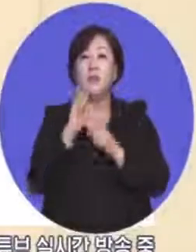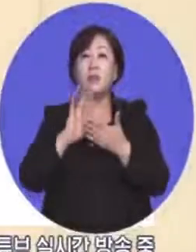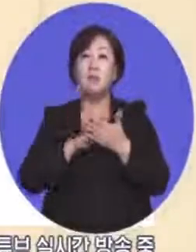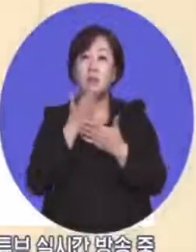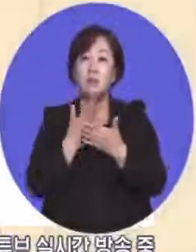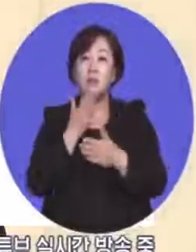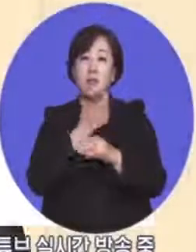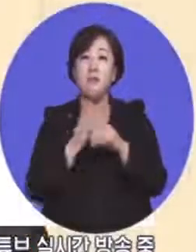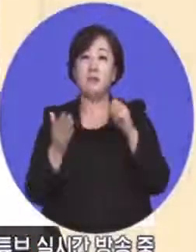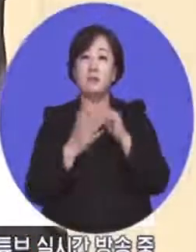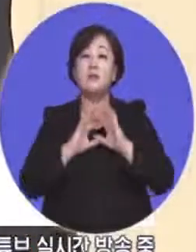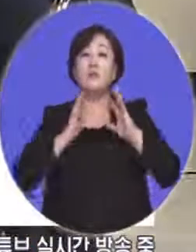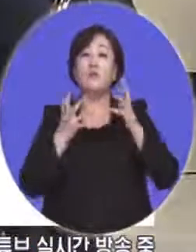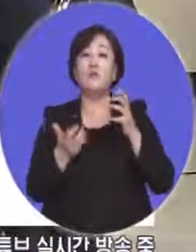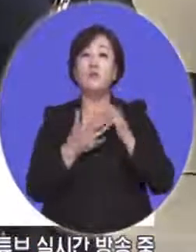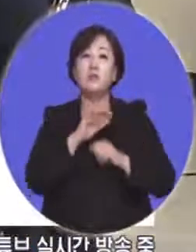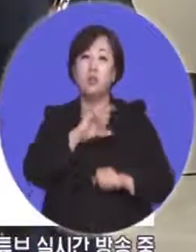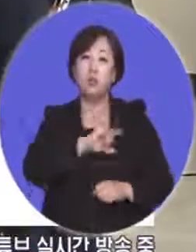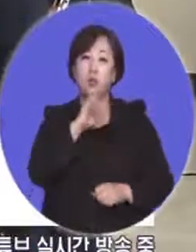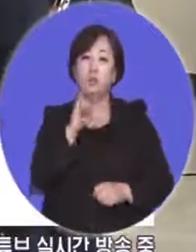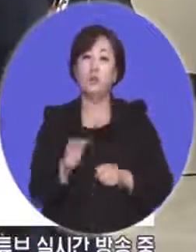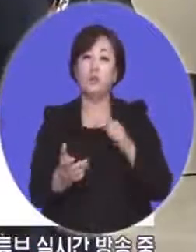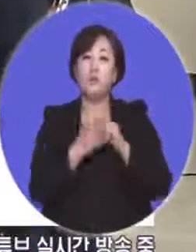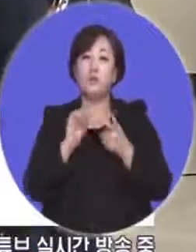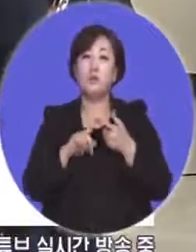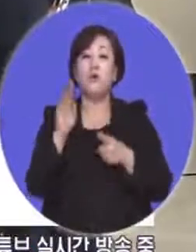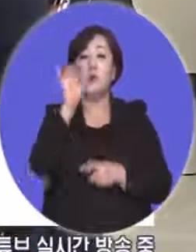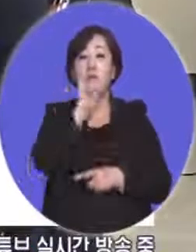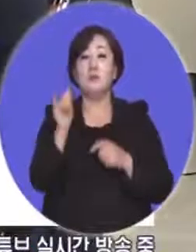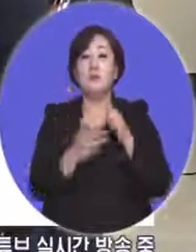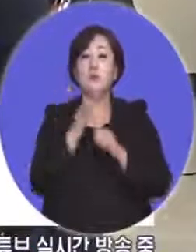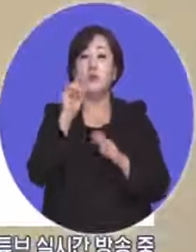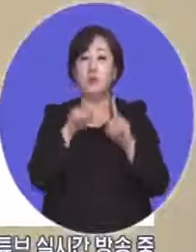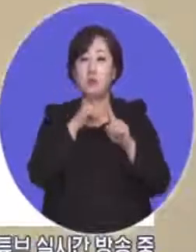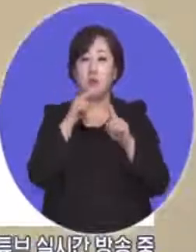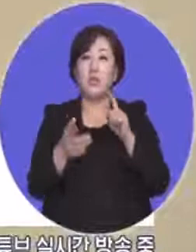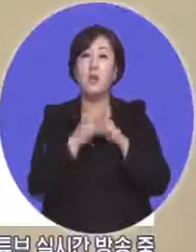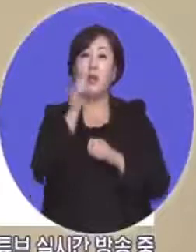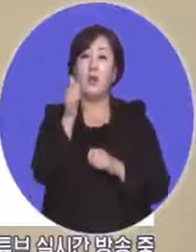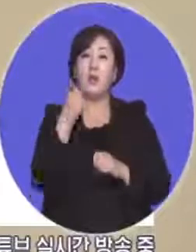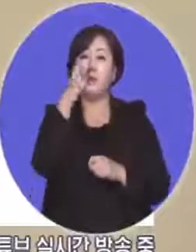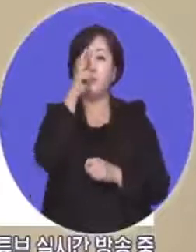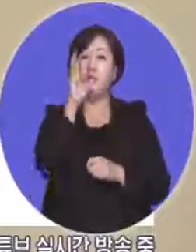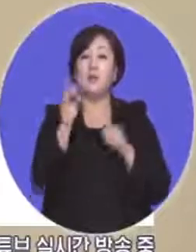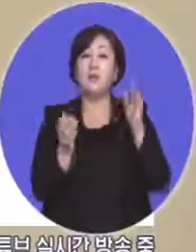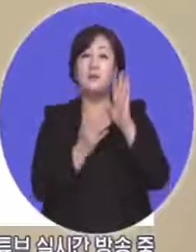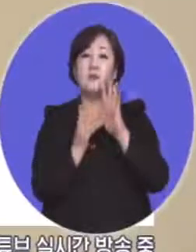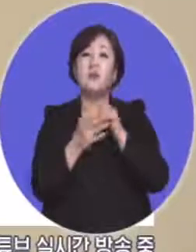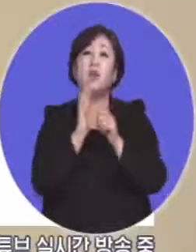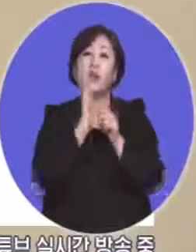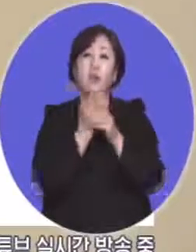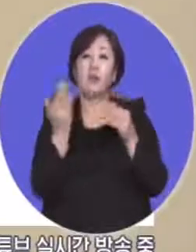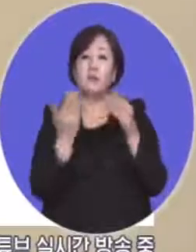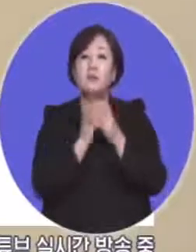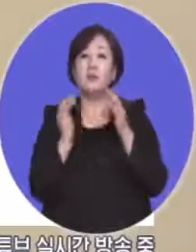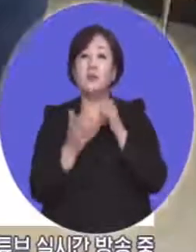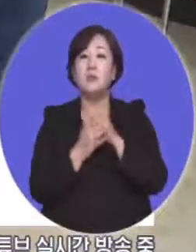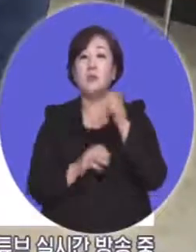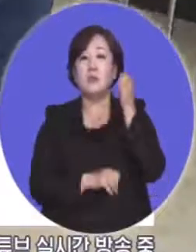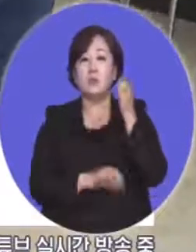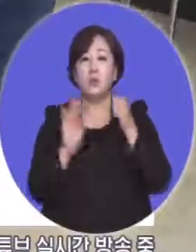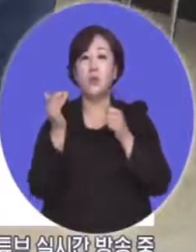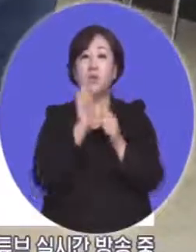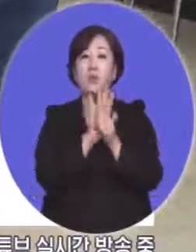기구 인증을 획득하고 전국 기능 경기 대회 심사장을 하는 등 대한민국 기능 발전에 이바지한 공을